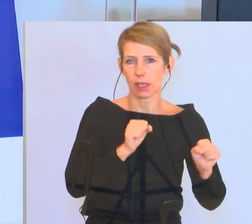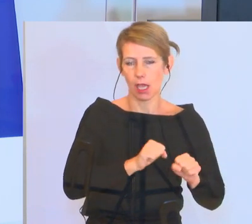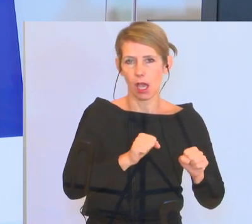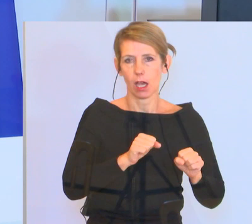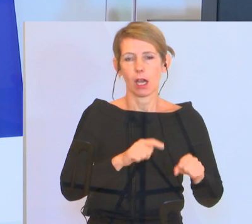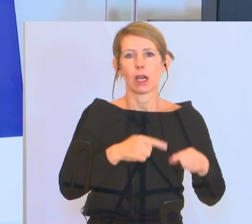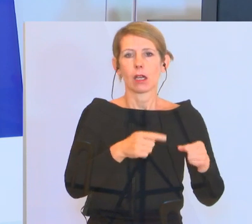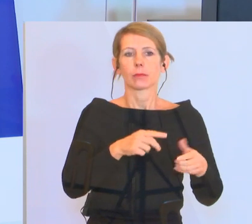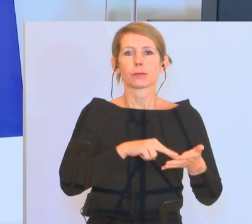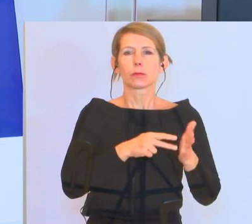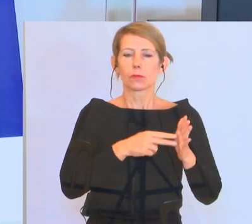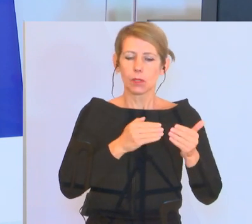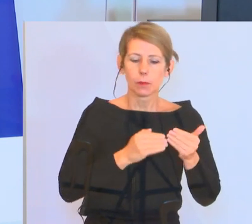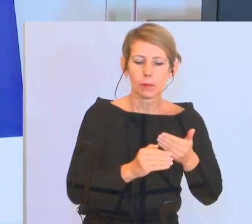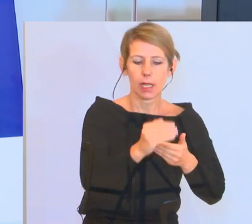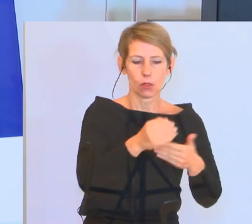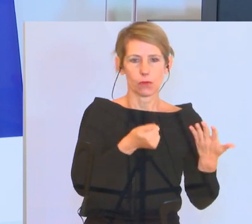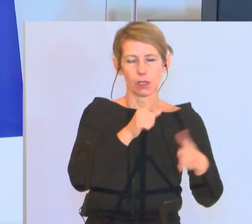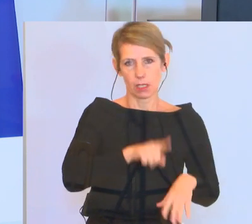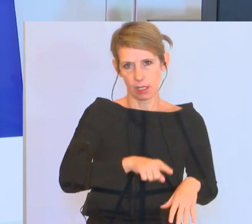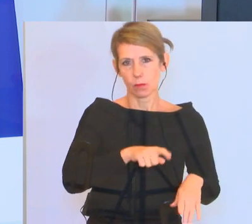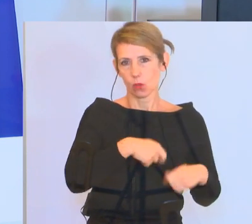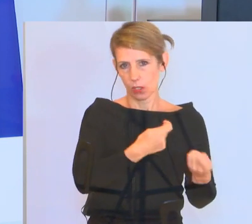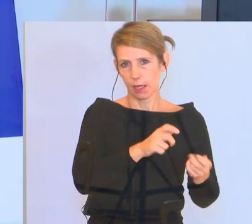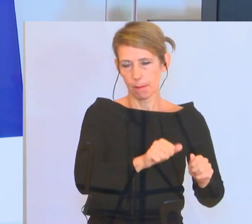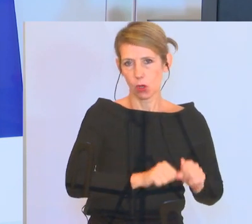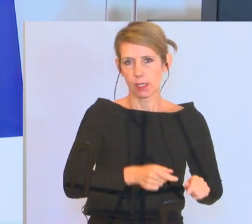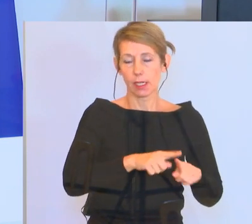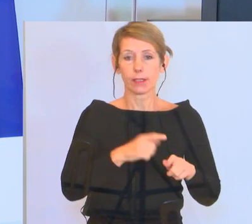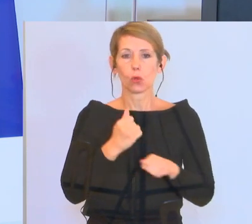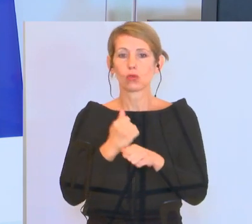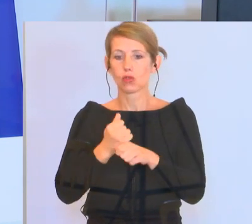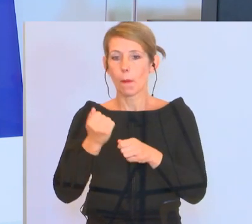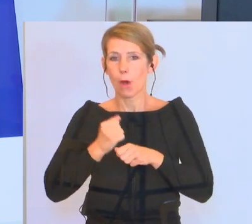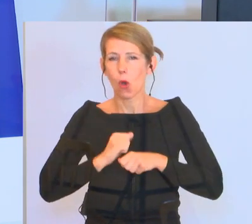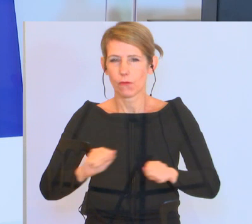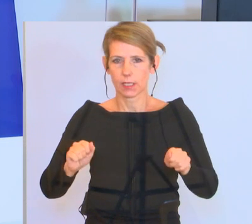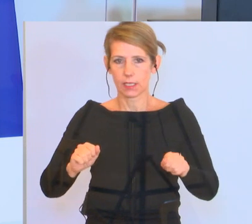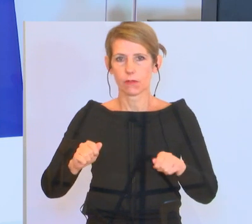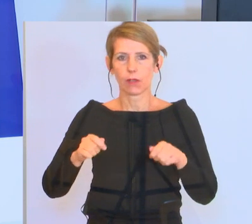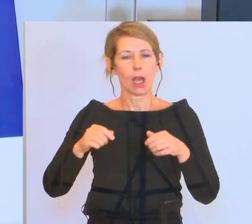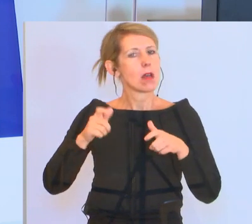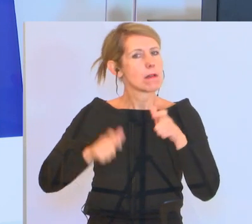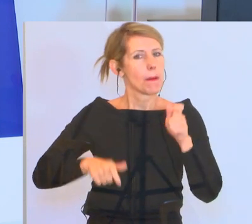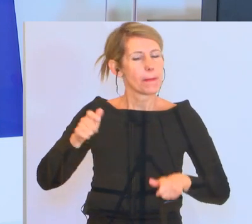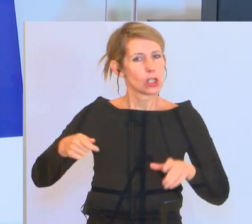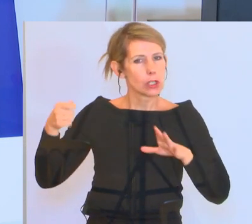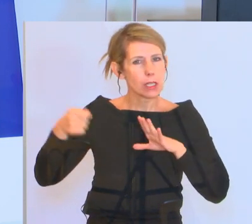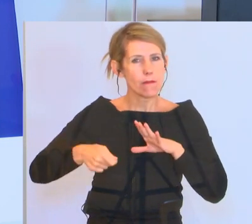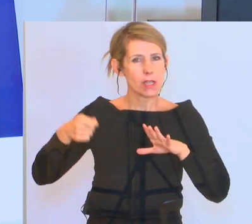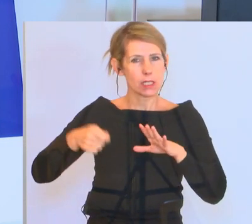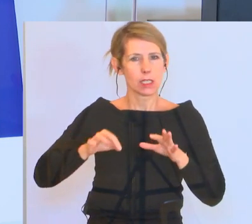Einen Planungshorizont von 6 Monaten und zugleich die Joboffensive, wo wir intensiv in die Menschen investieren